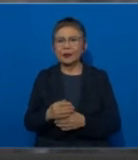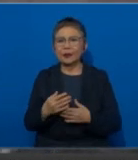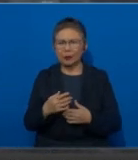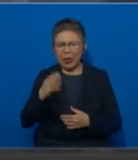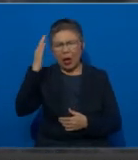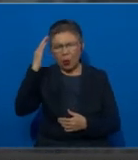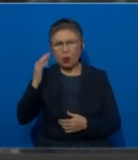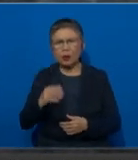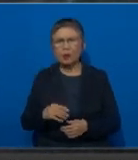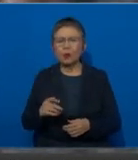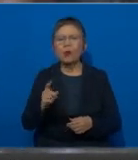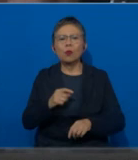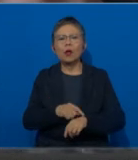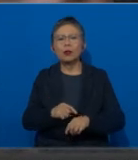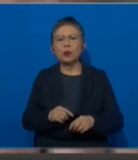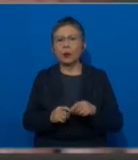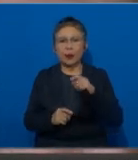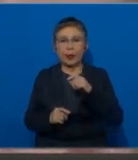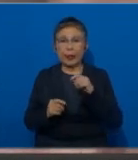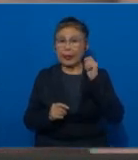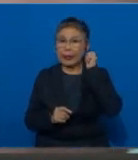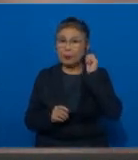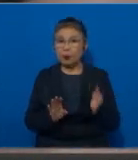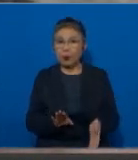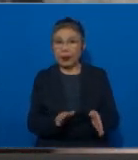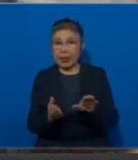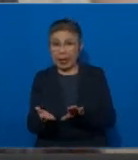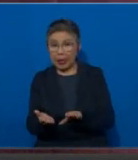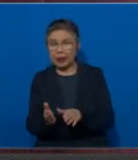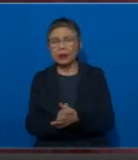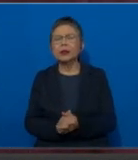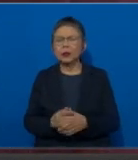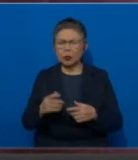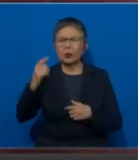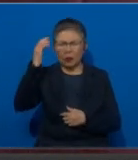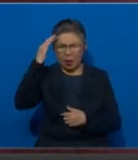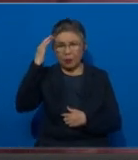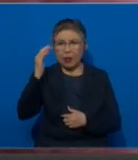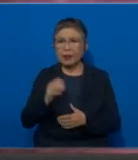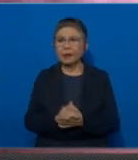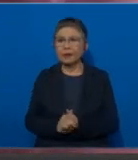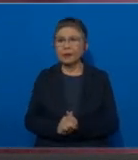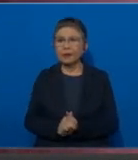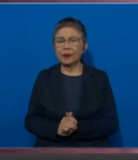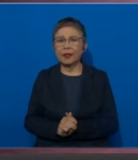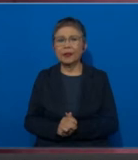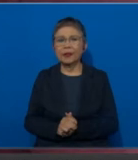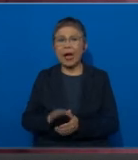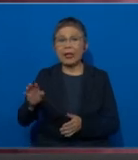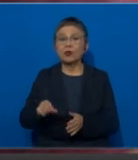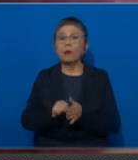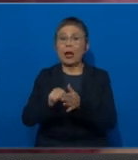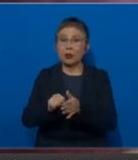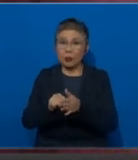dengan meninggalnya ibu mereka. Baginya, keberadaan ibu tidak akan tergantikan. Iqbal sendiri merasa